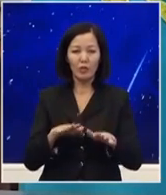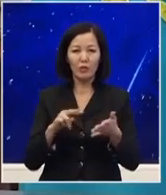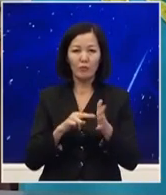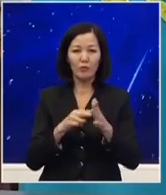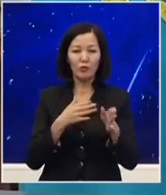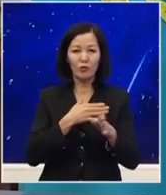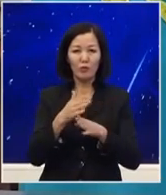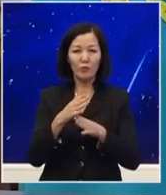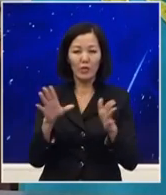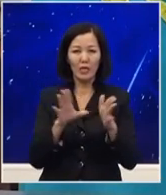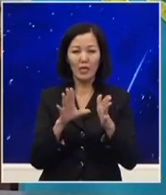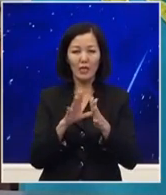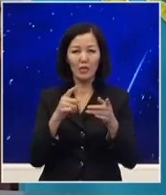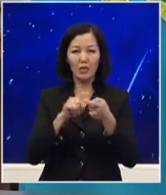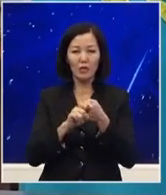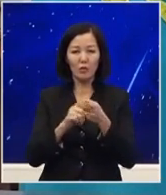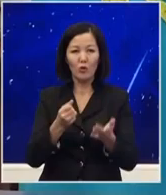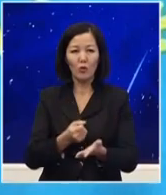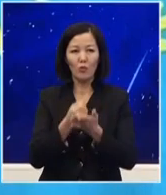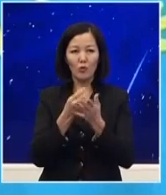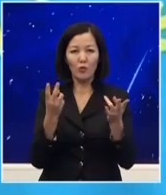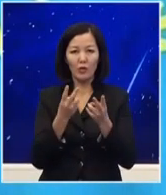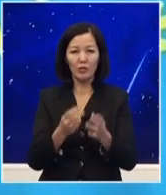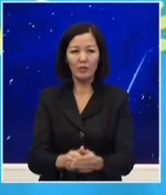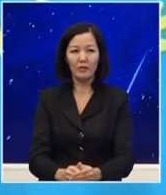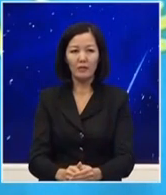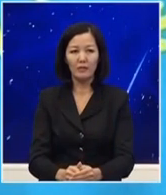тек электр жүйелерін тарту бойынша қолдау қажет.